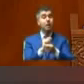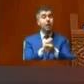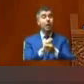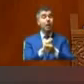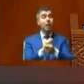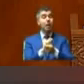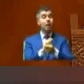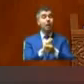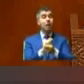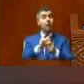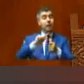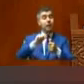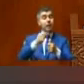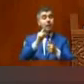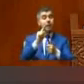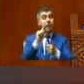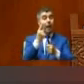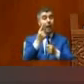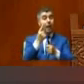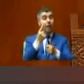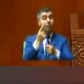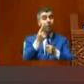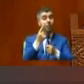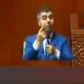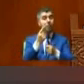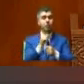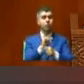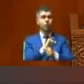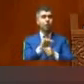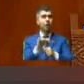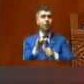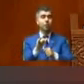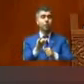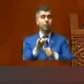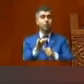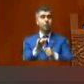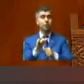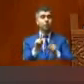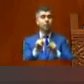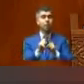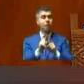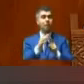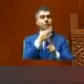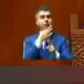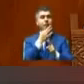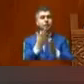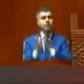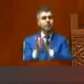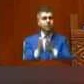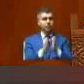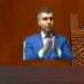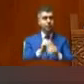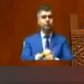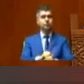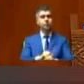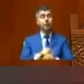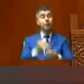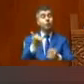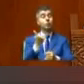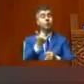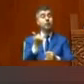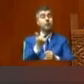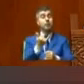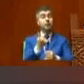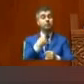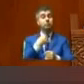هي لا كونفيرتيبيليتي. حنا ما كنهضروش الآن على لا كونفيرتيبيليتي، نهضرو على لا فليكسيبيليتي. شنو هو أهم المراحل